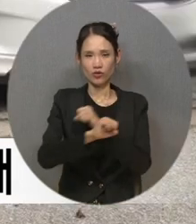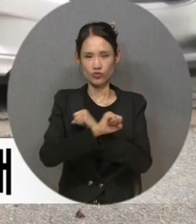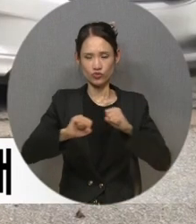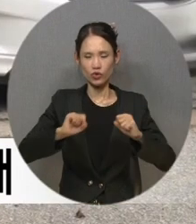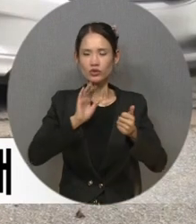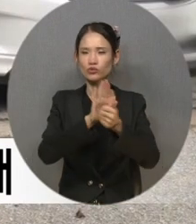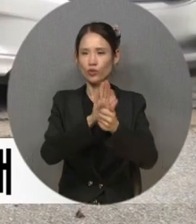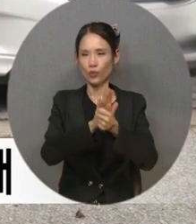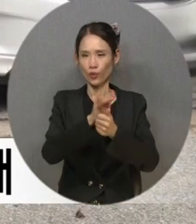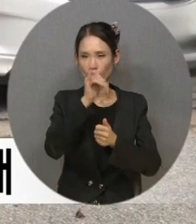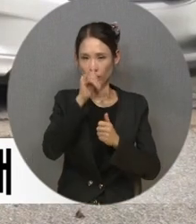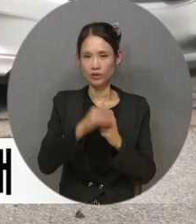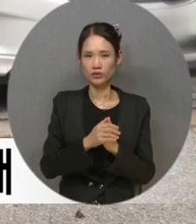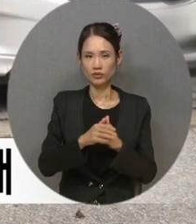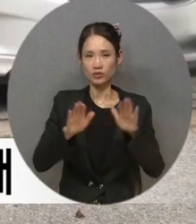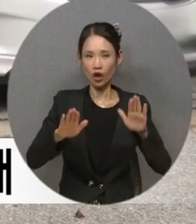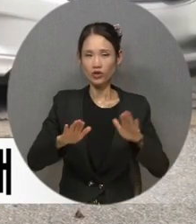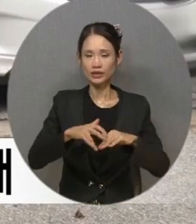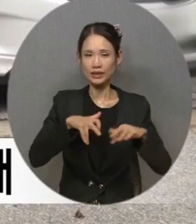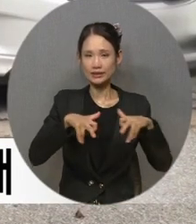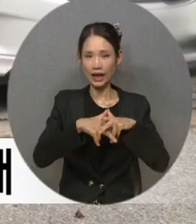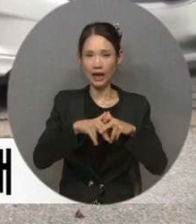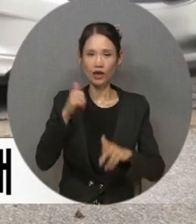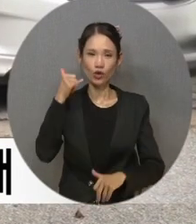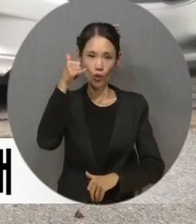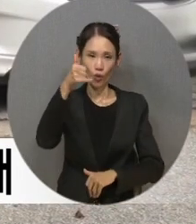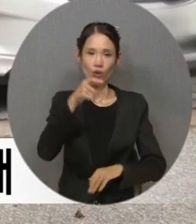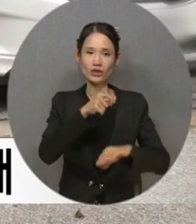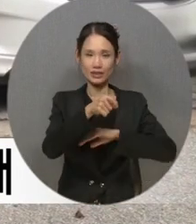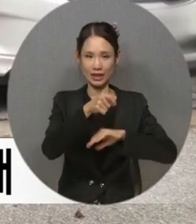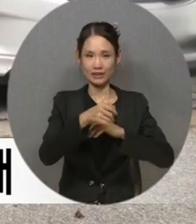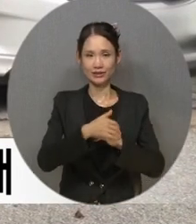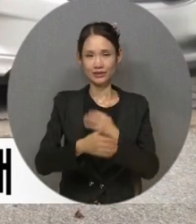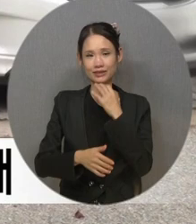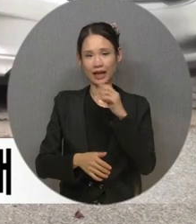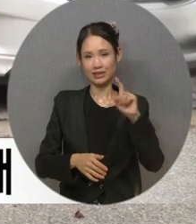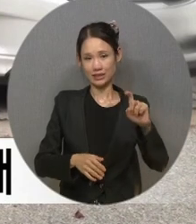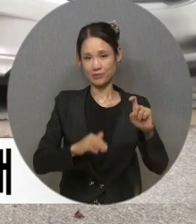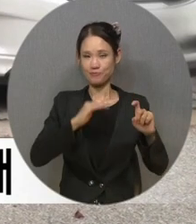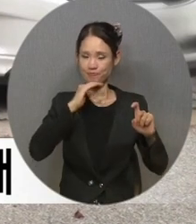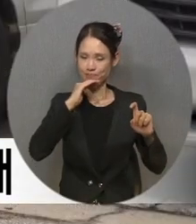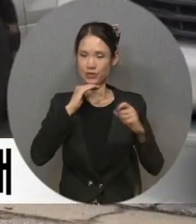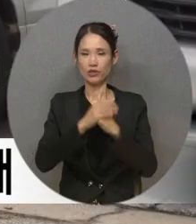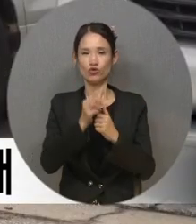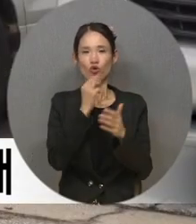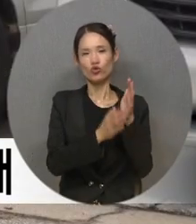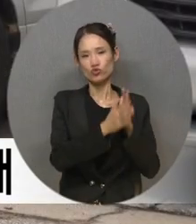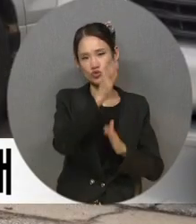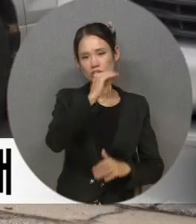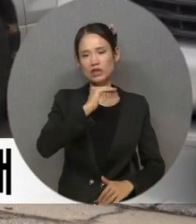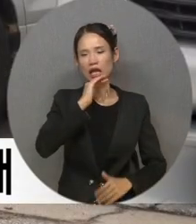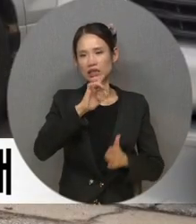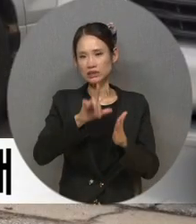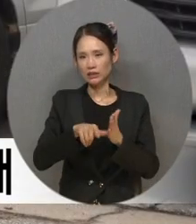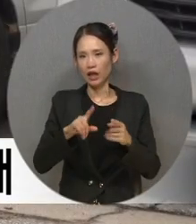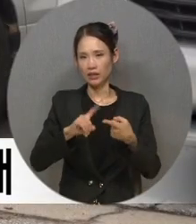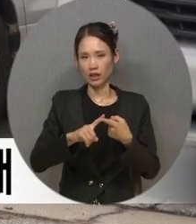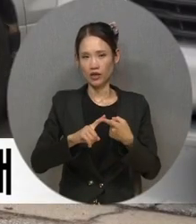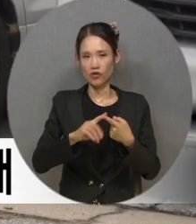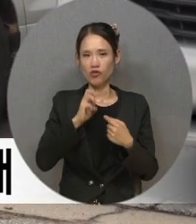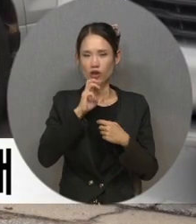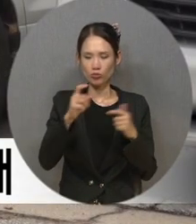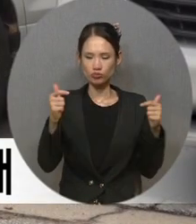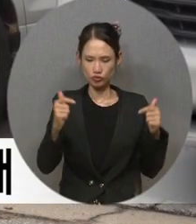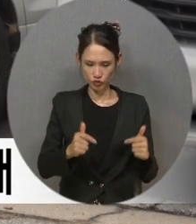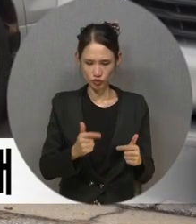전망입니다. 현재 장애인 콜택시의 대기시간은 약 41분 수준으로 서울시는 대기시간을 30분대로 유지하기